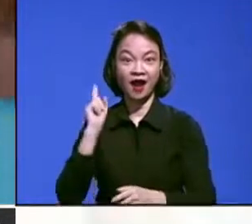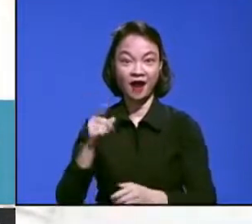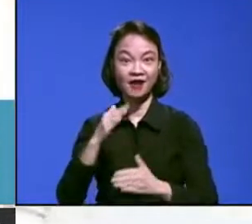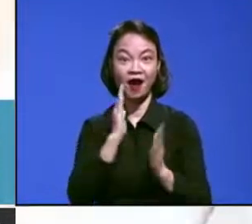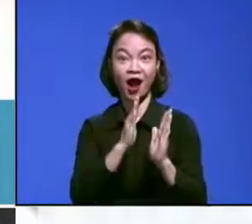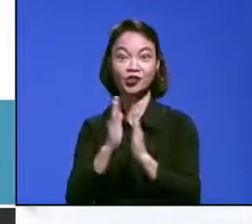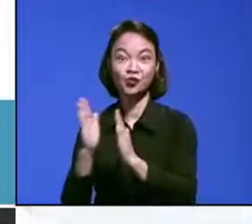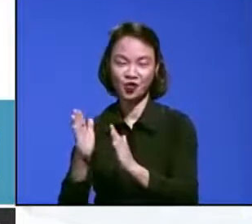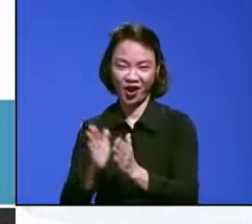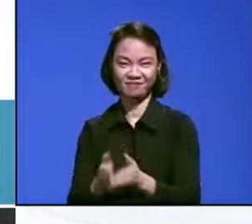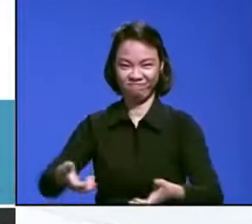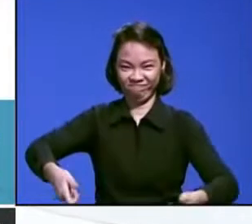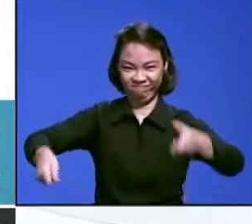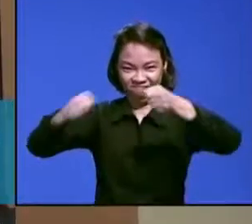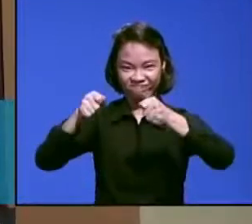Astaga.